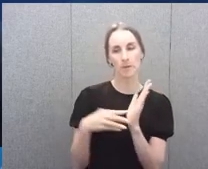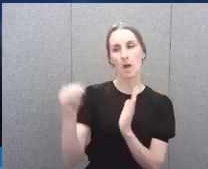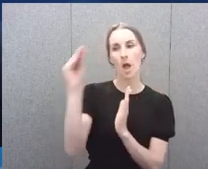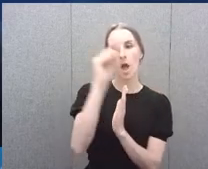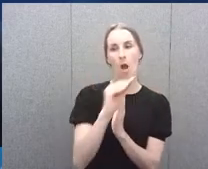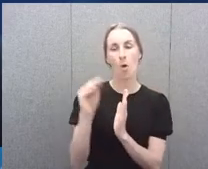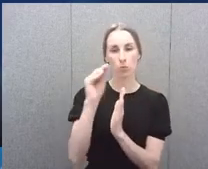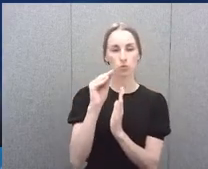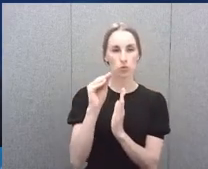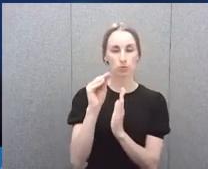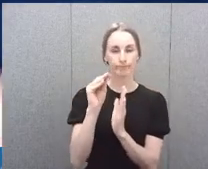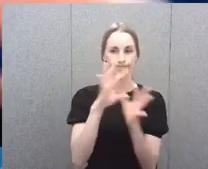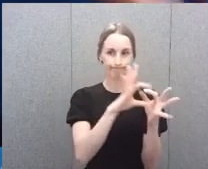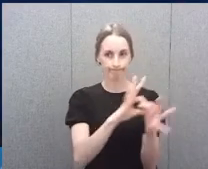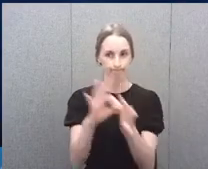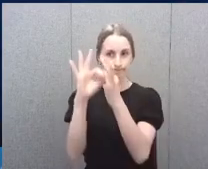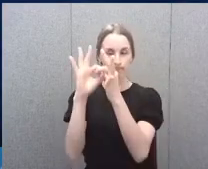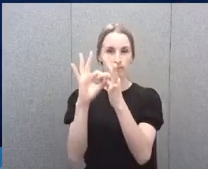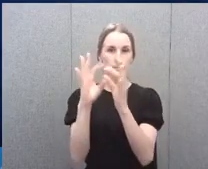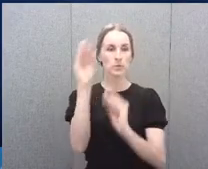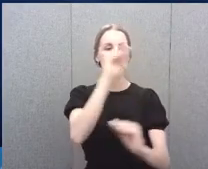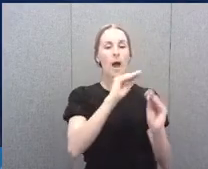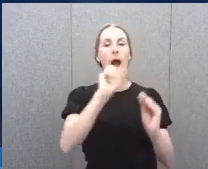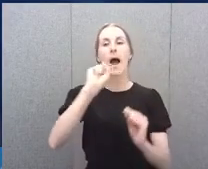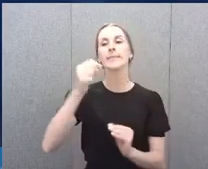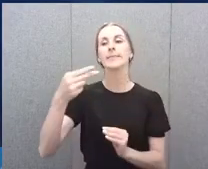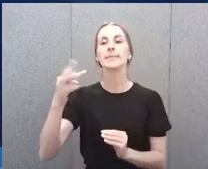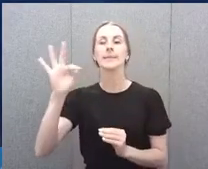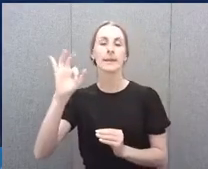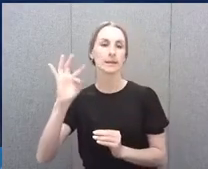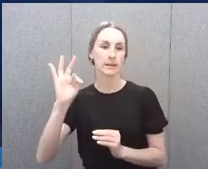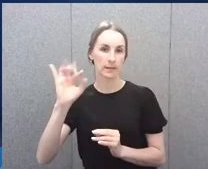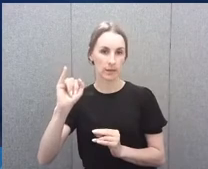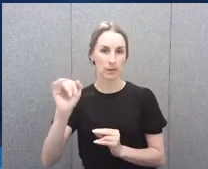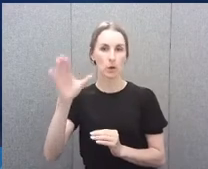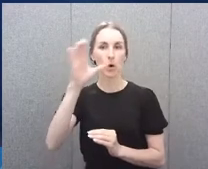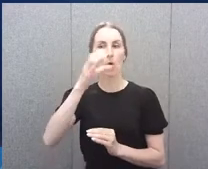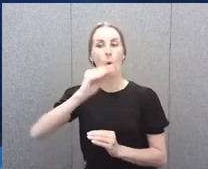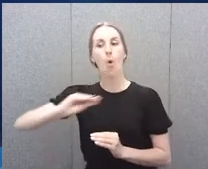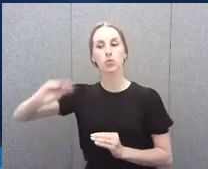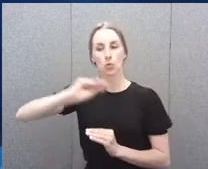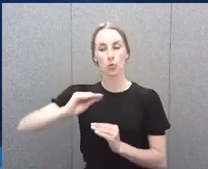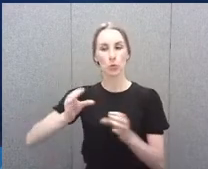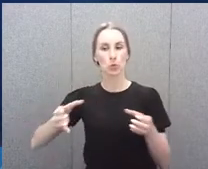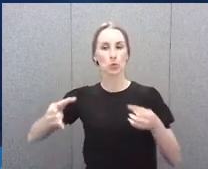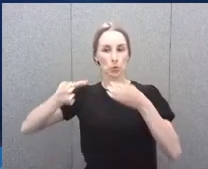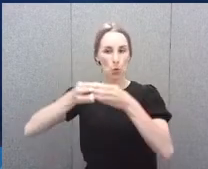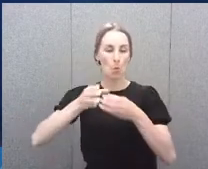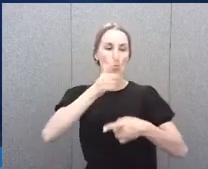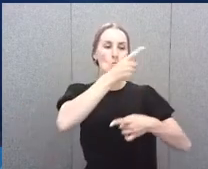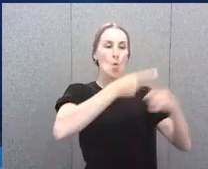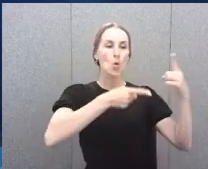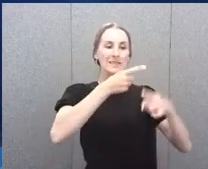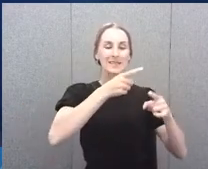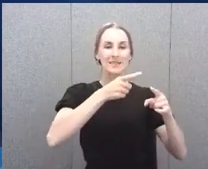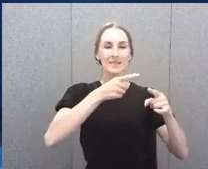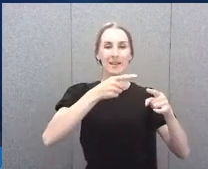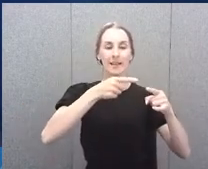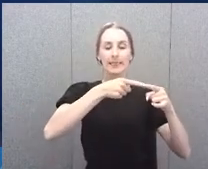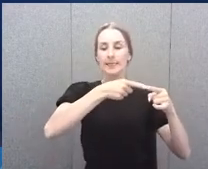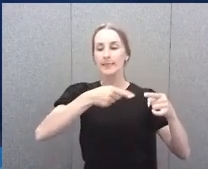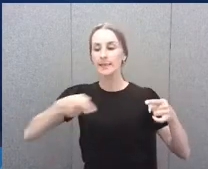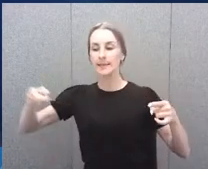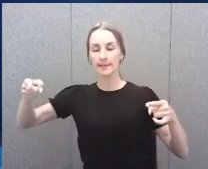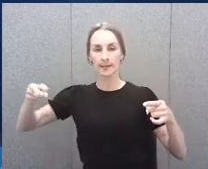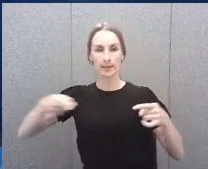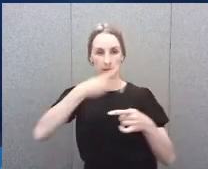нас подключают под антиевропейские какие-то каноны и даже антиевропейские группировки или политические линии в